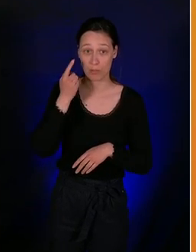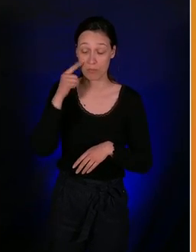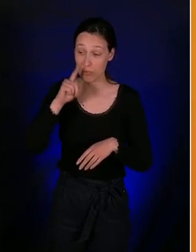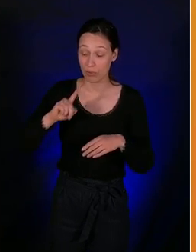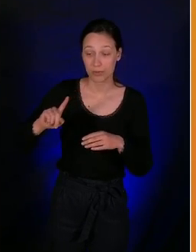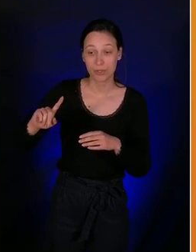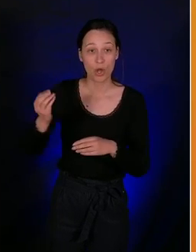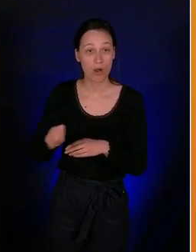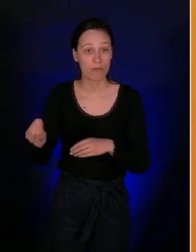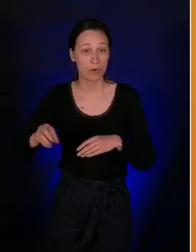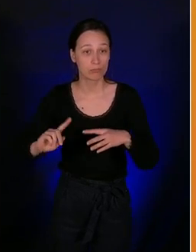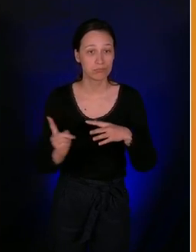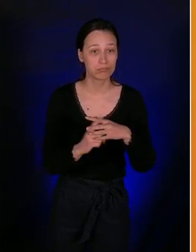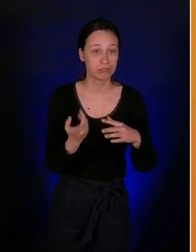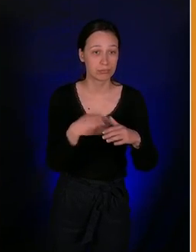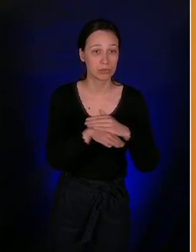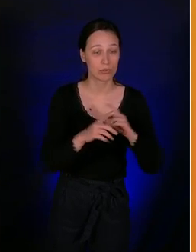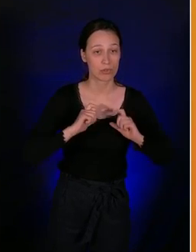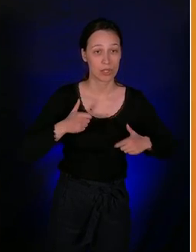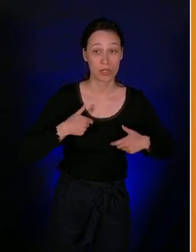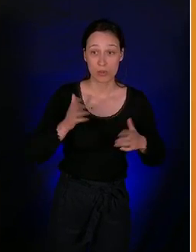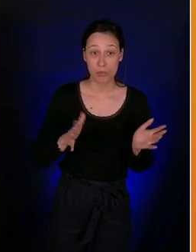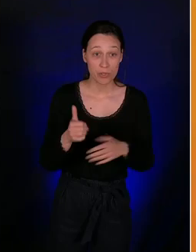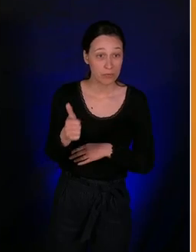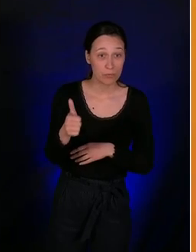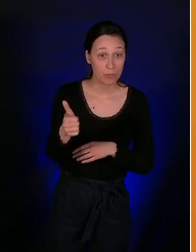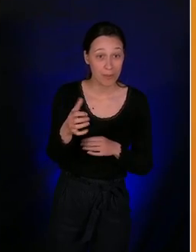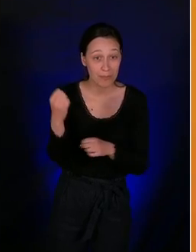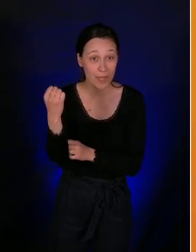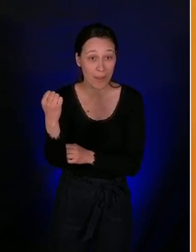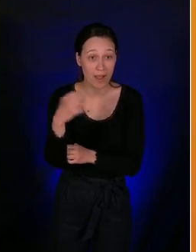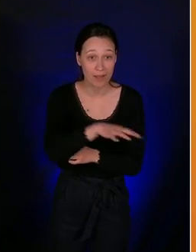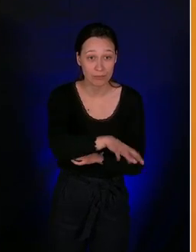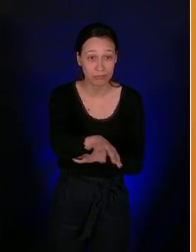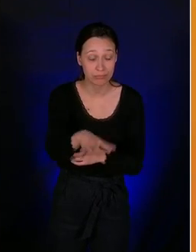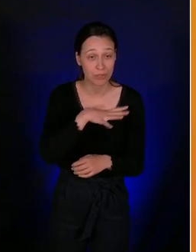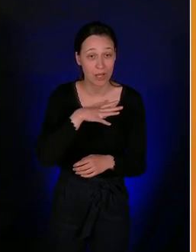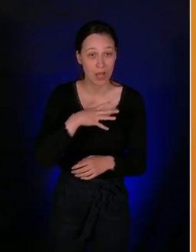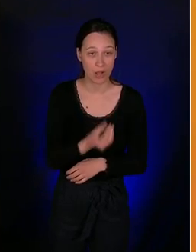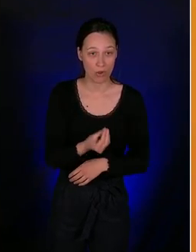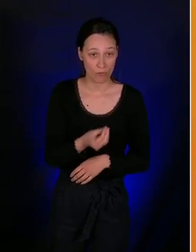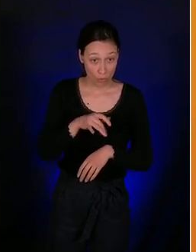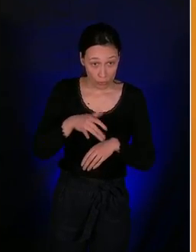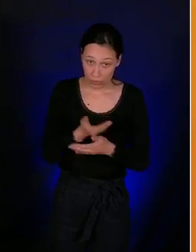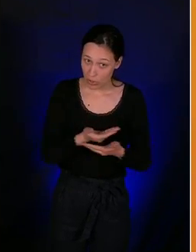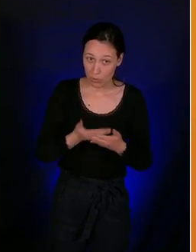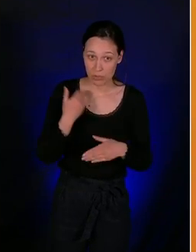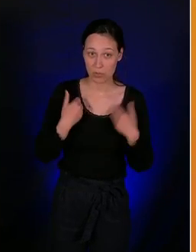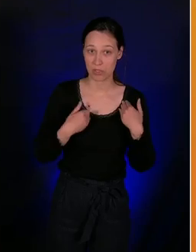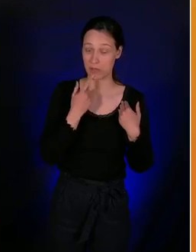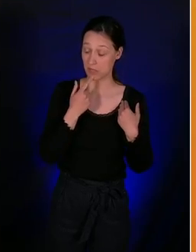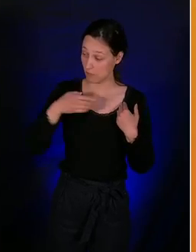parmi vous, ici, mes camarades, vous avez des enfants qui sont en situation de handicap et qui ont besoin de ces